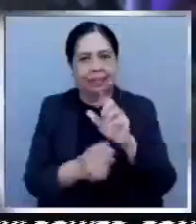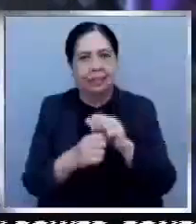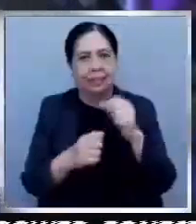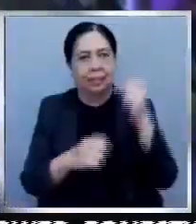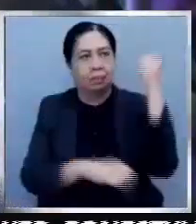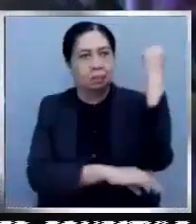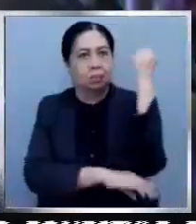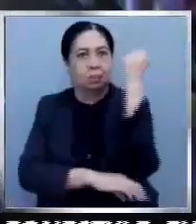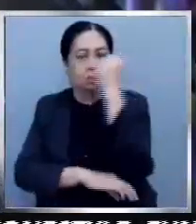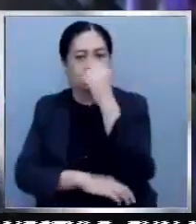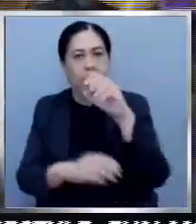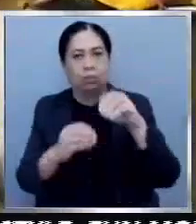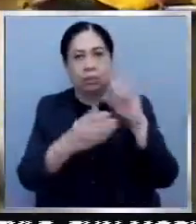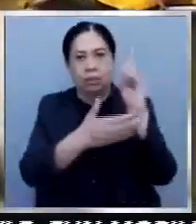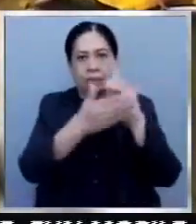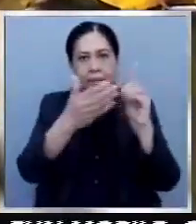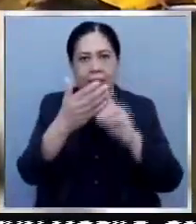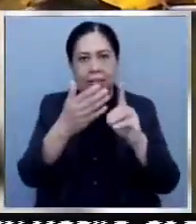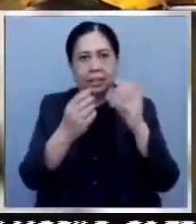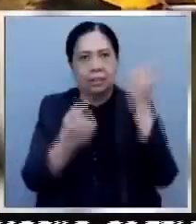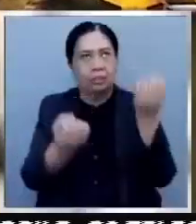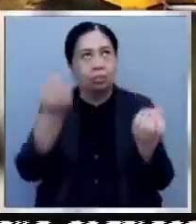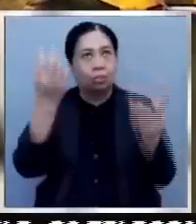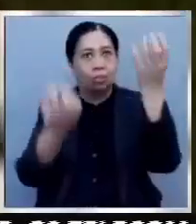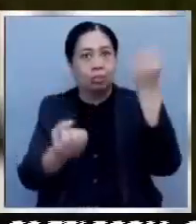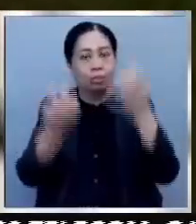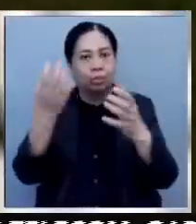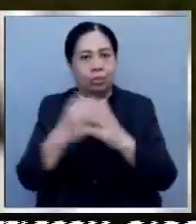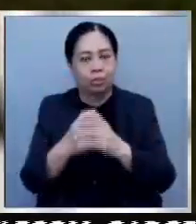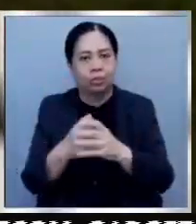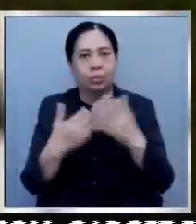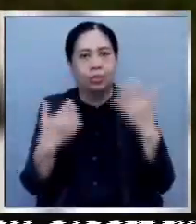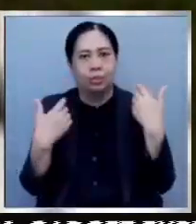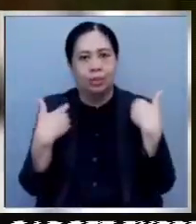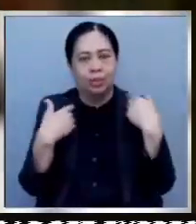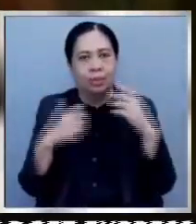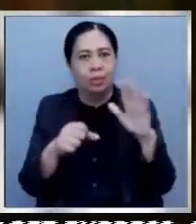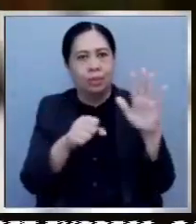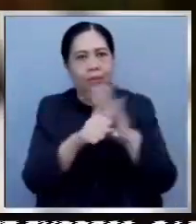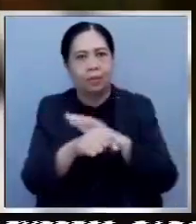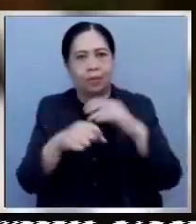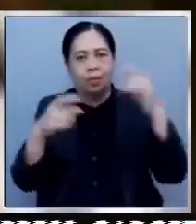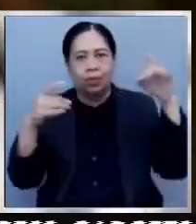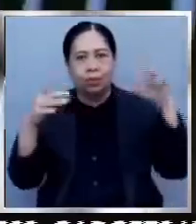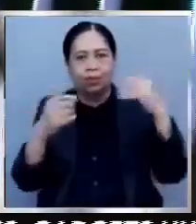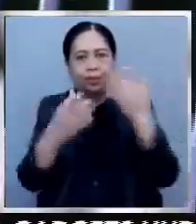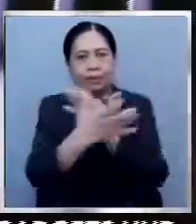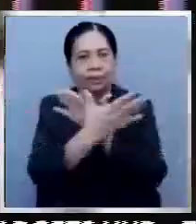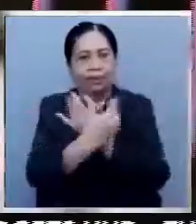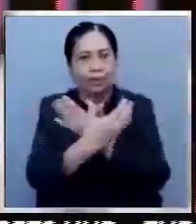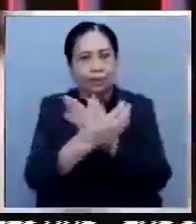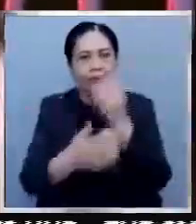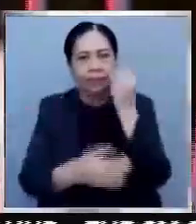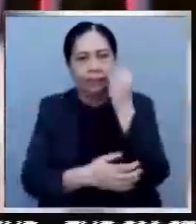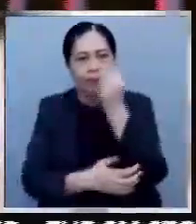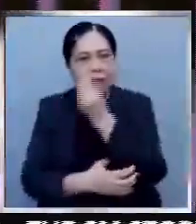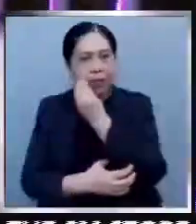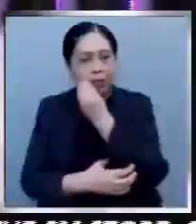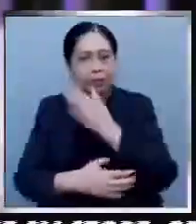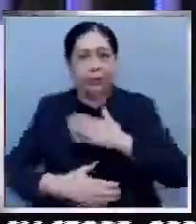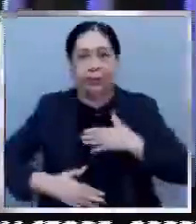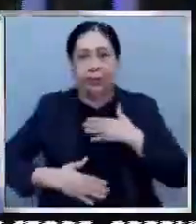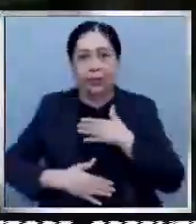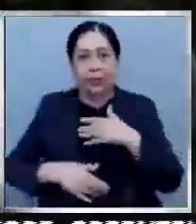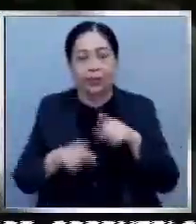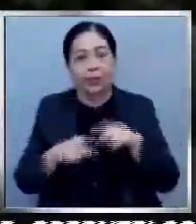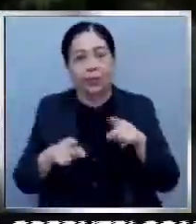disenyo nagmistulang fireworks. Naging garden of lights naman ito na puno ng umiilaw na paru-parot mga bulaklak. Enjoy ding rampahan ang Tunnel